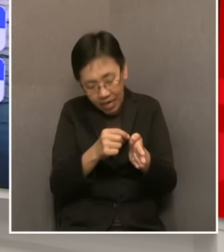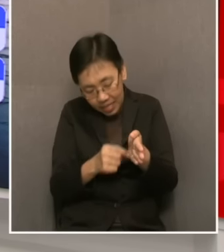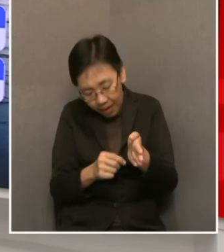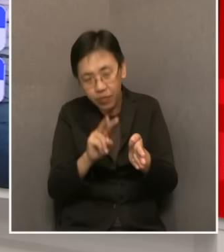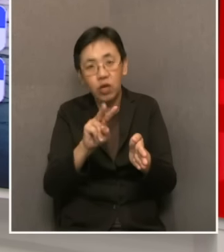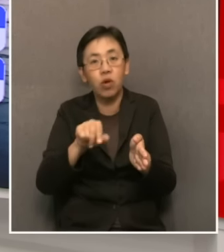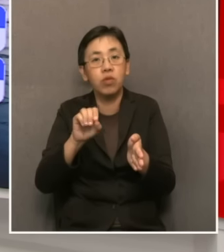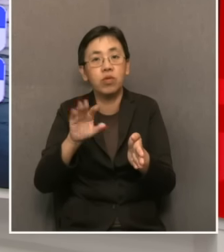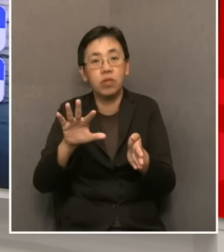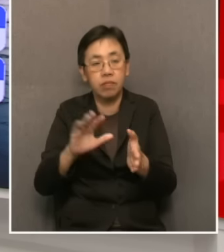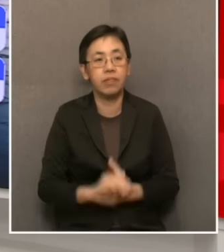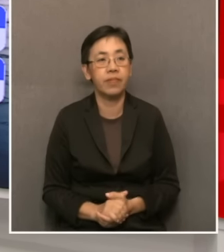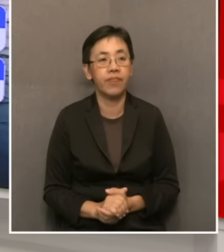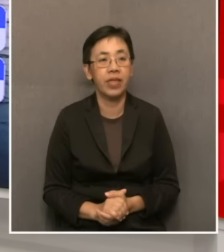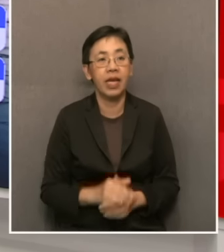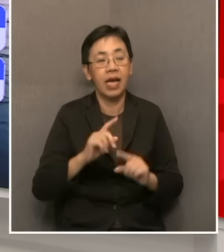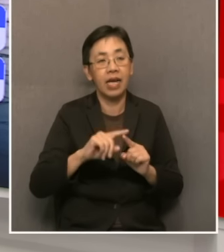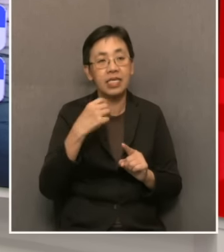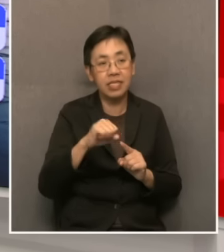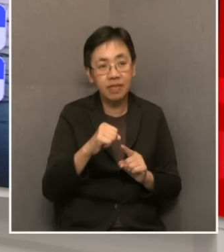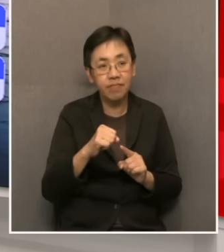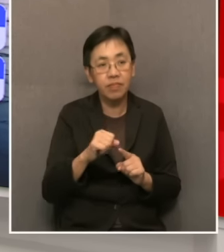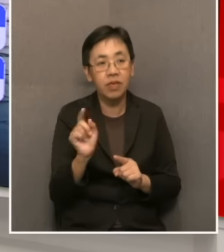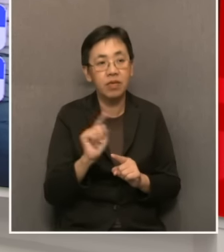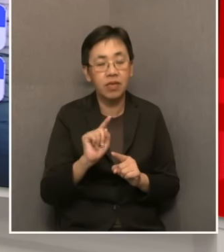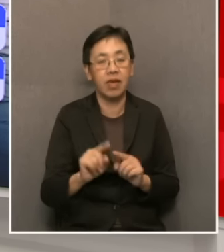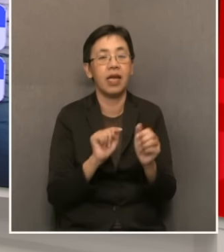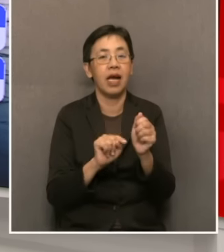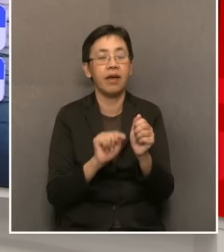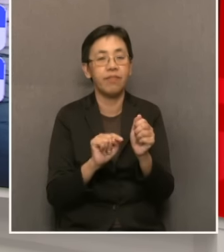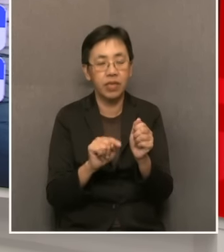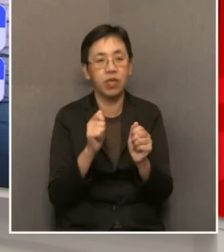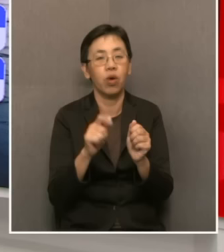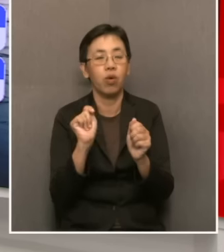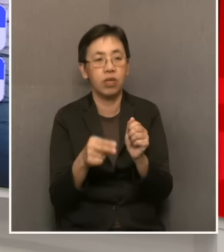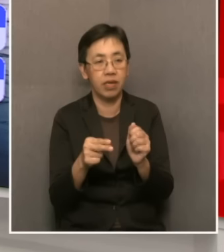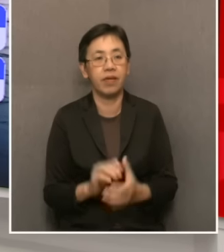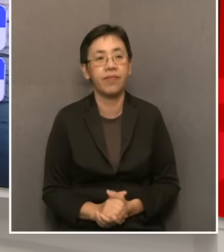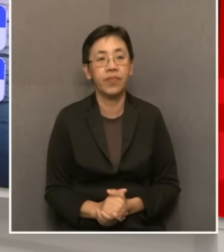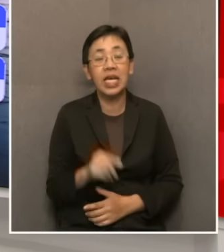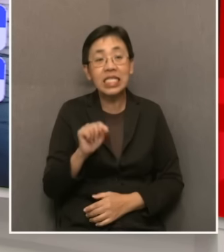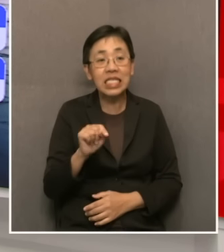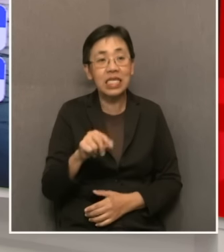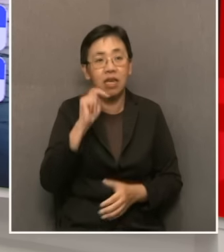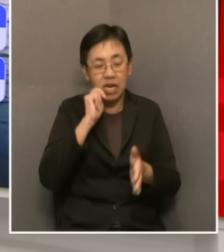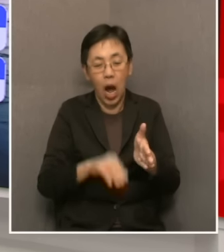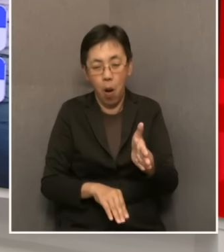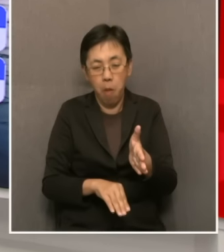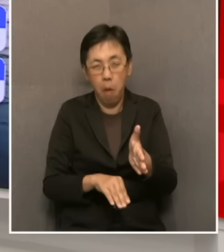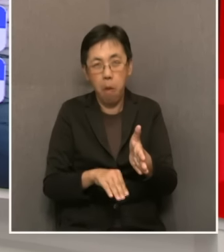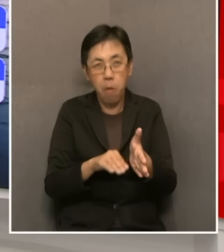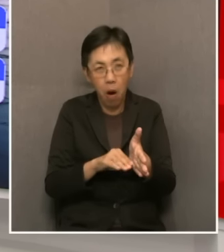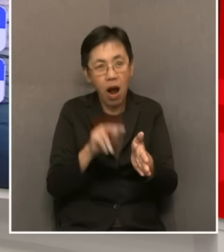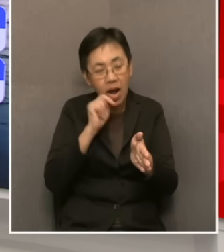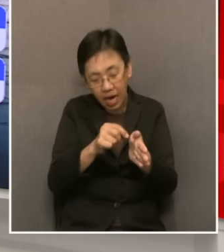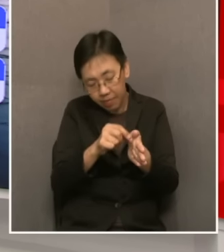2.05 เมตรเลยและสุดท้ายนะคะที่จุดที่10นะคะคลองช่องสะเดาตำบลอุทัยอำเภออุทัยตอนนี้น้ำมากแล้วก็ยังคง